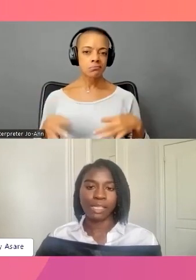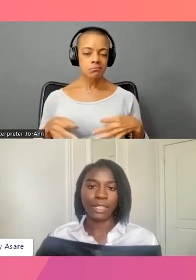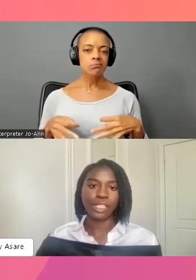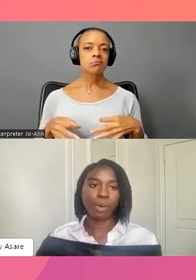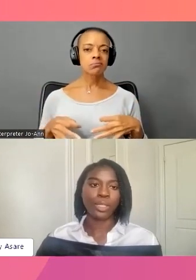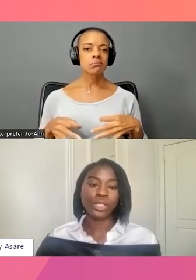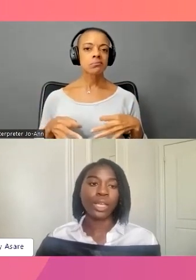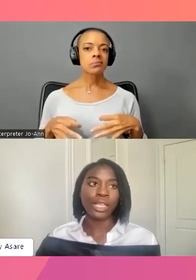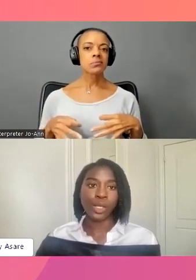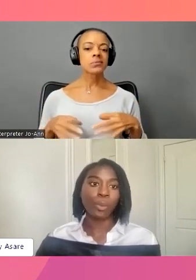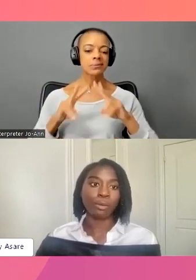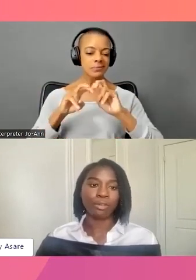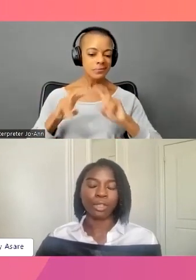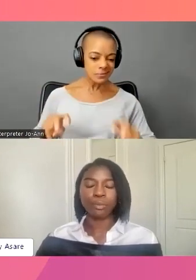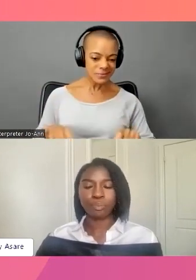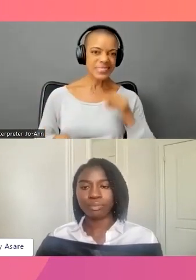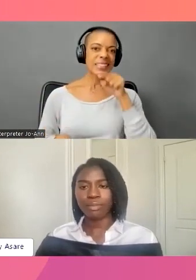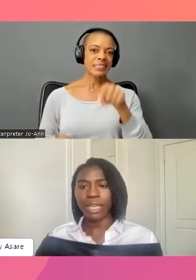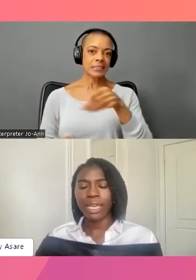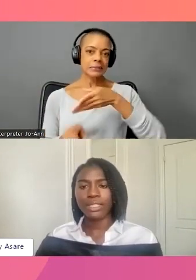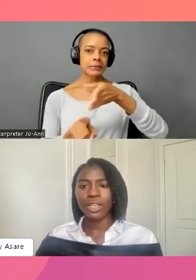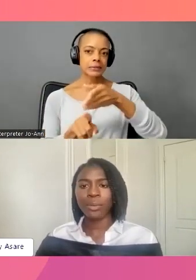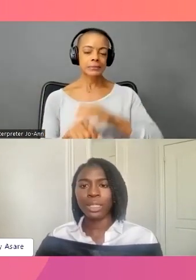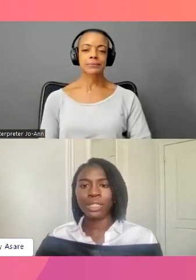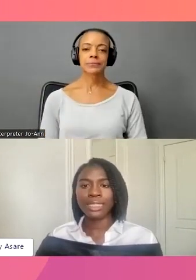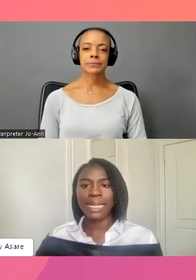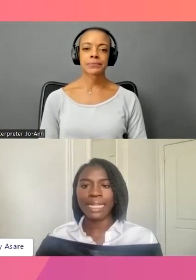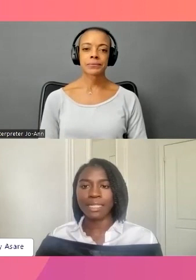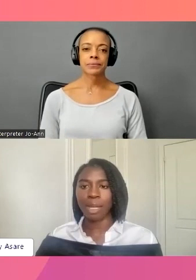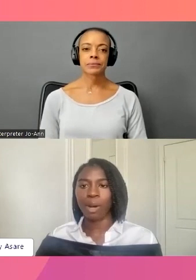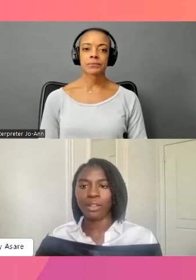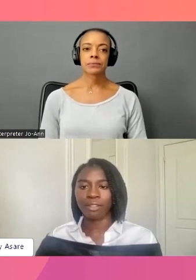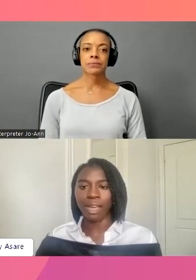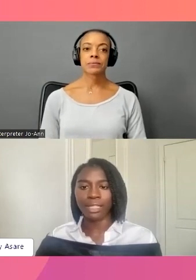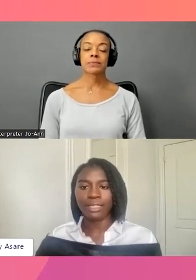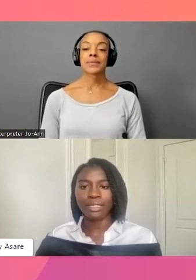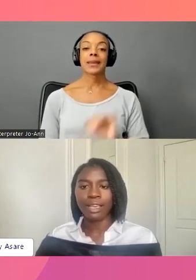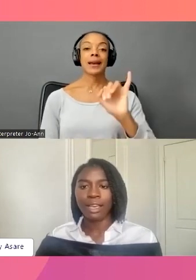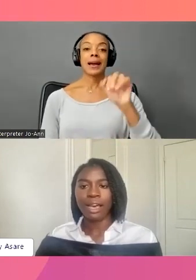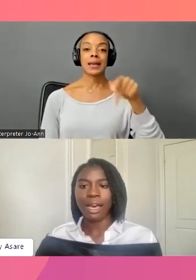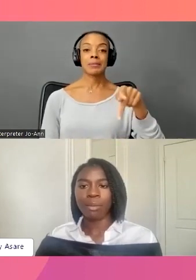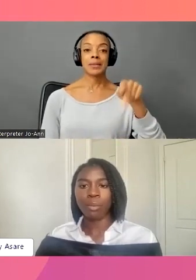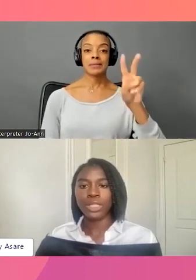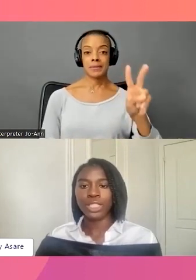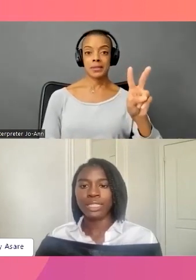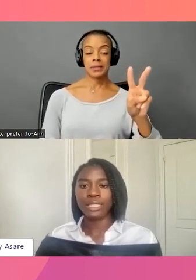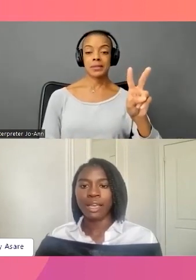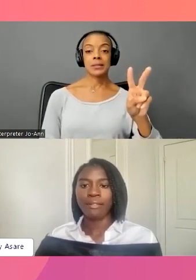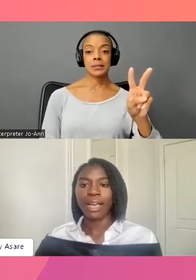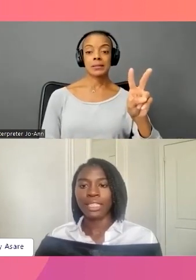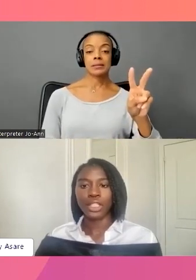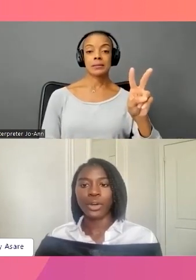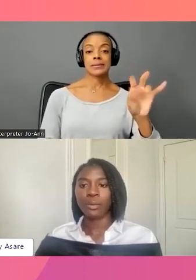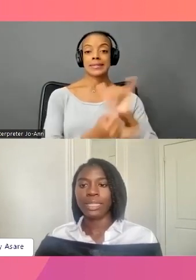des définitions que nous avons utilisées pour cette recherche analytique. Nous